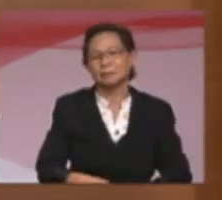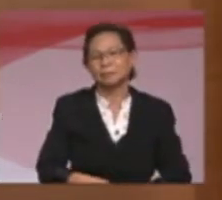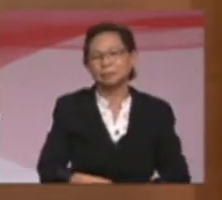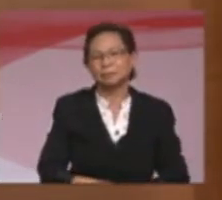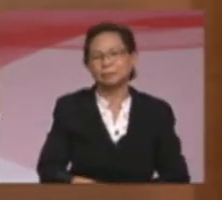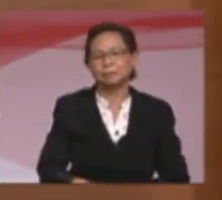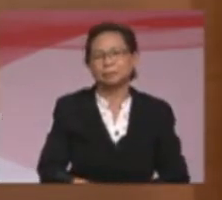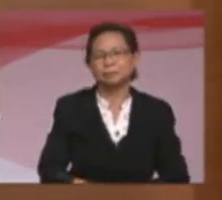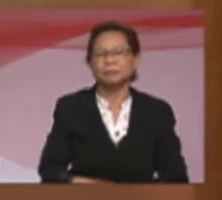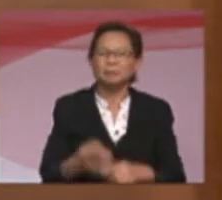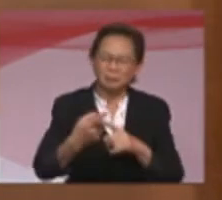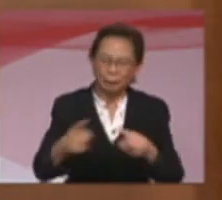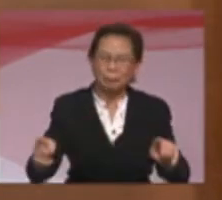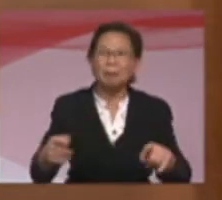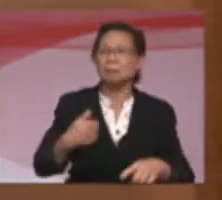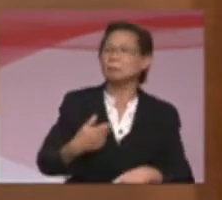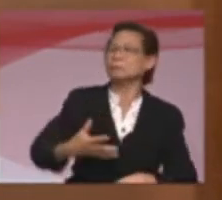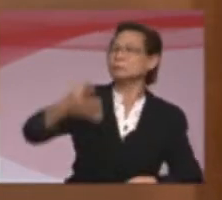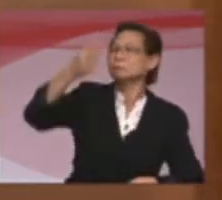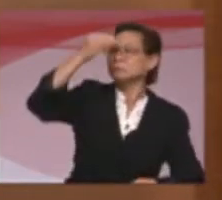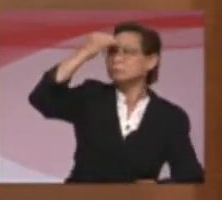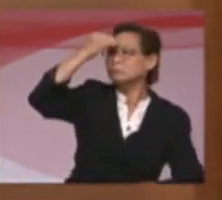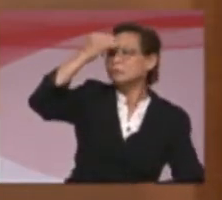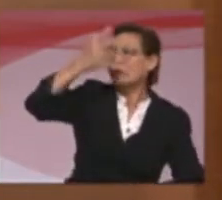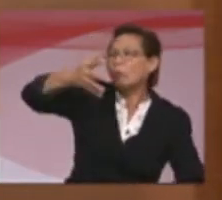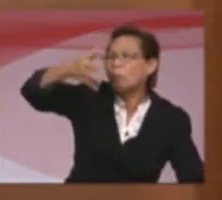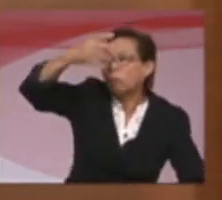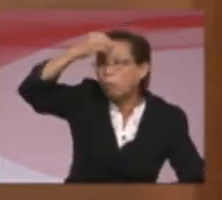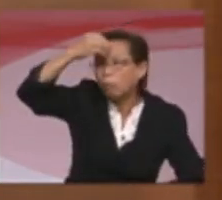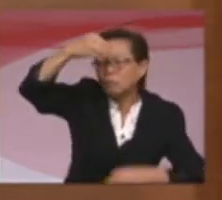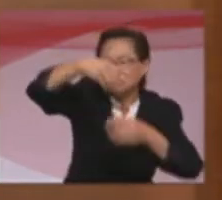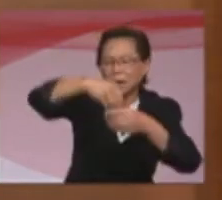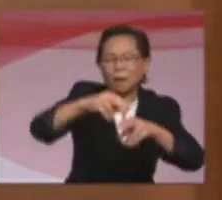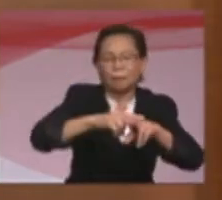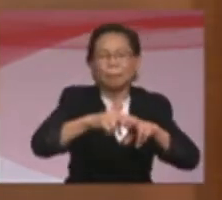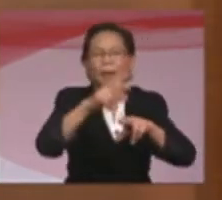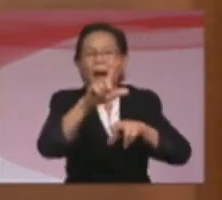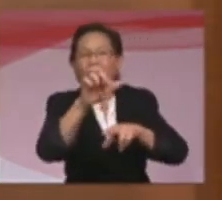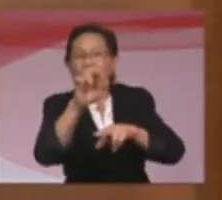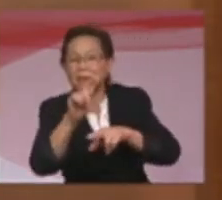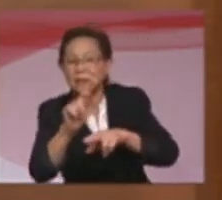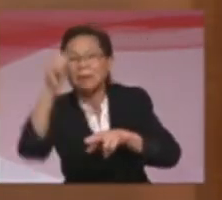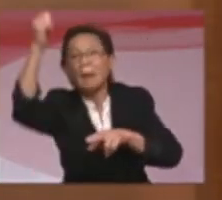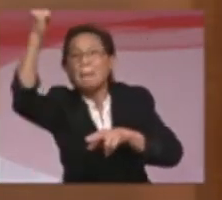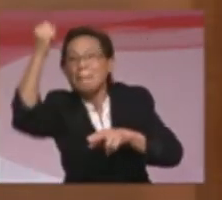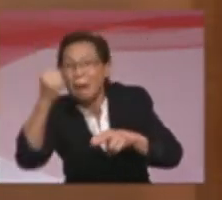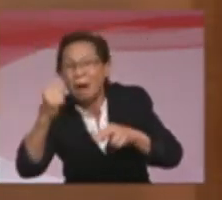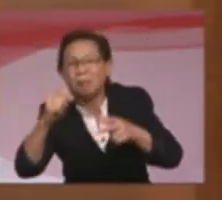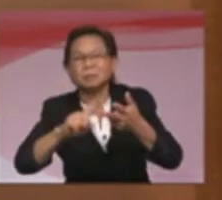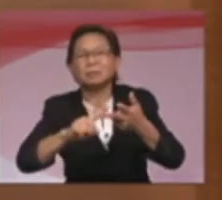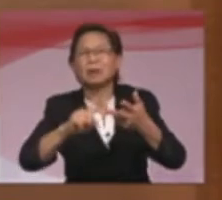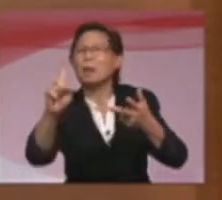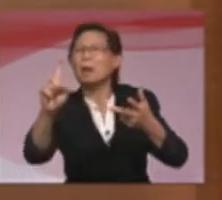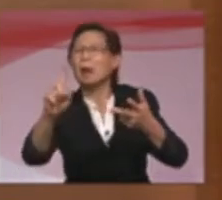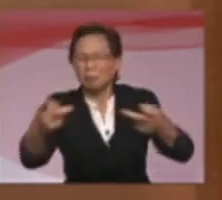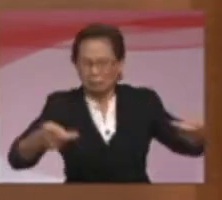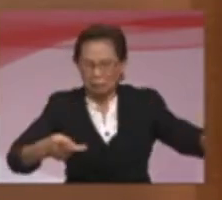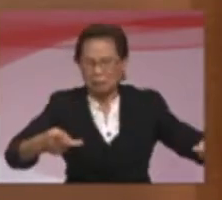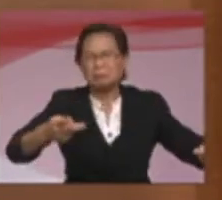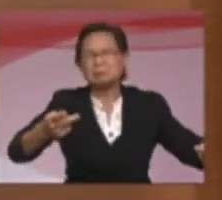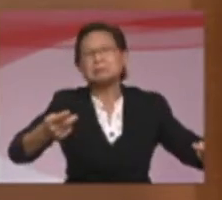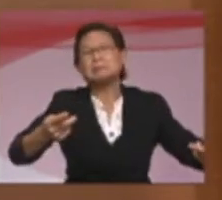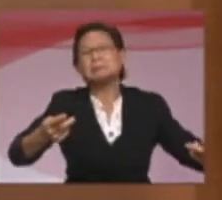muka. Tapi didapati hari ini di dalam LRT ke, di dalam bas ke, di mana-mana kenderaan